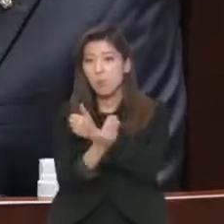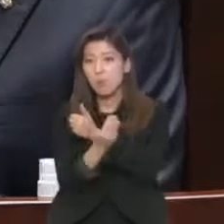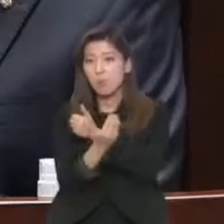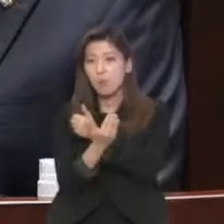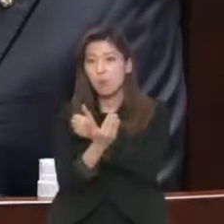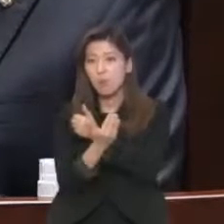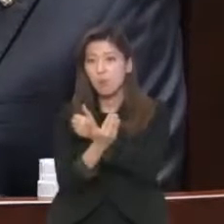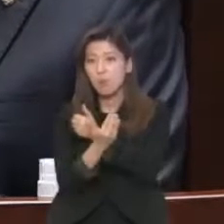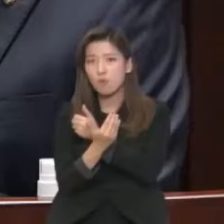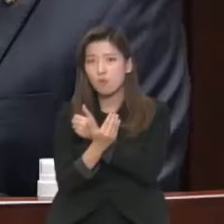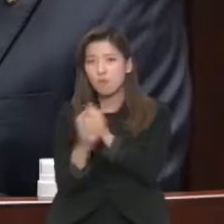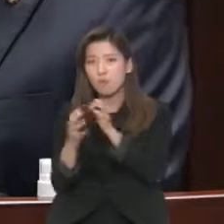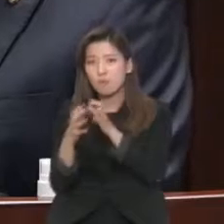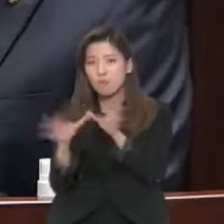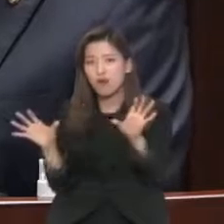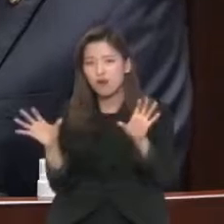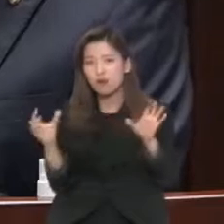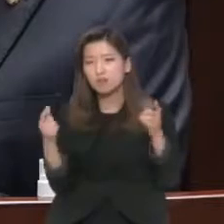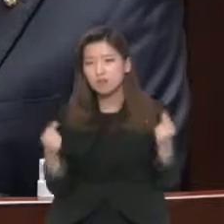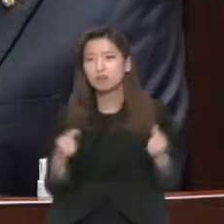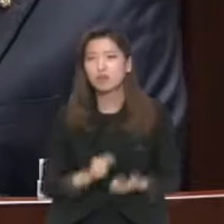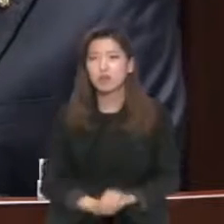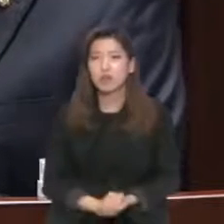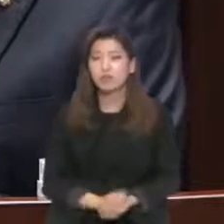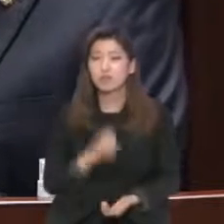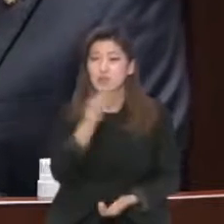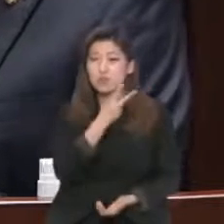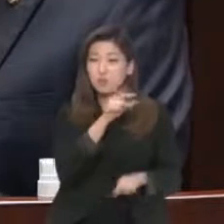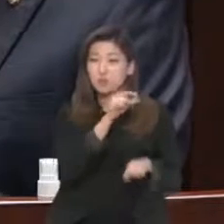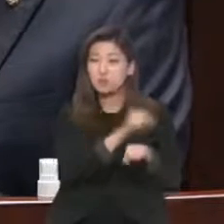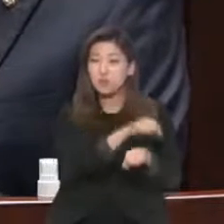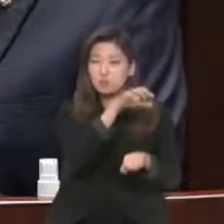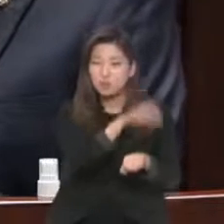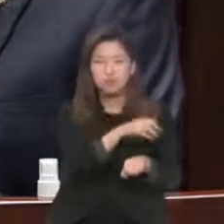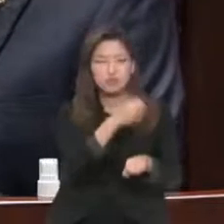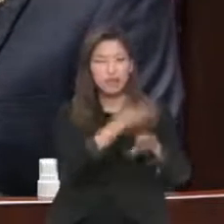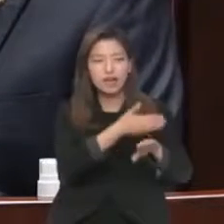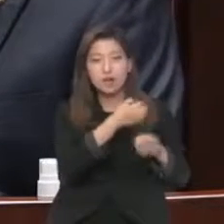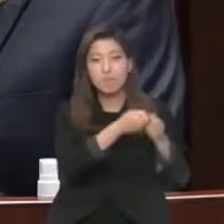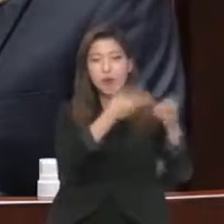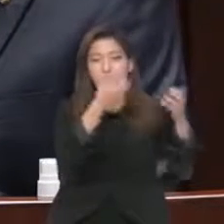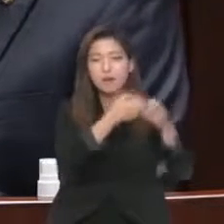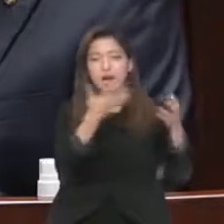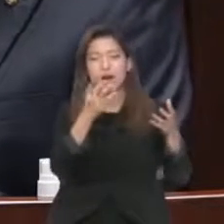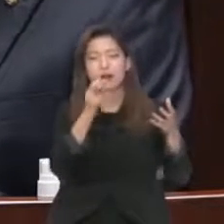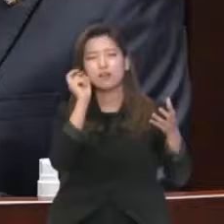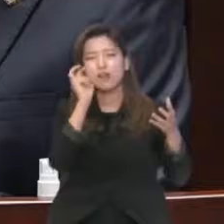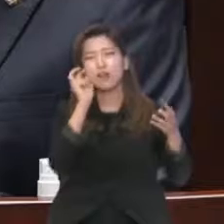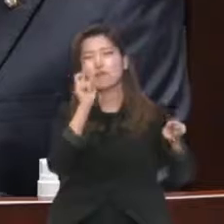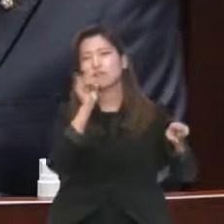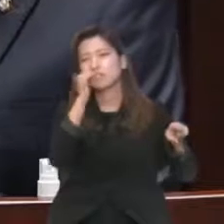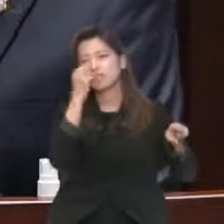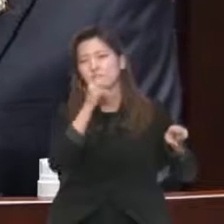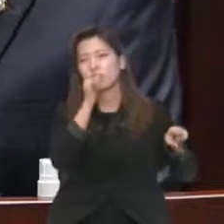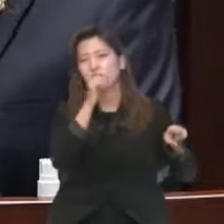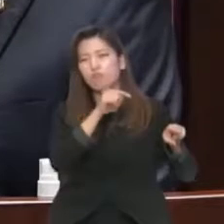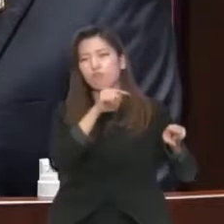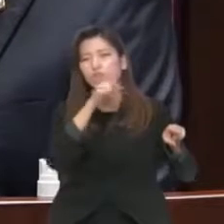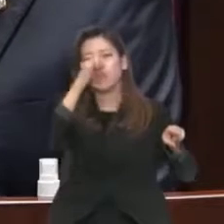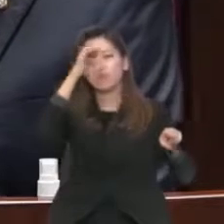못했습니다. 그리고 이런 일이 또 일어나리라는 그런 우려가 기우라고 얘기할 수 있는 사람은 우리나라에 아무도